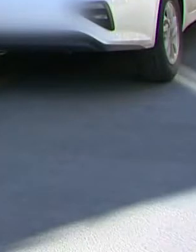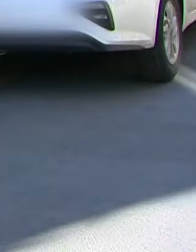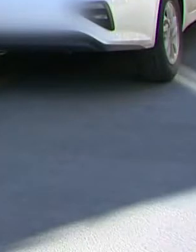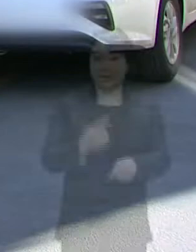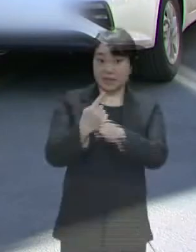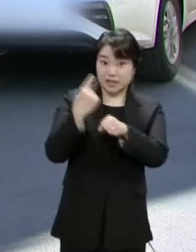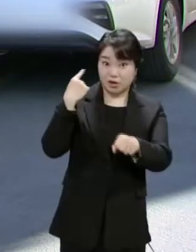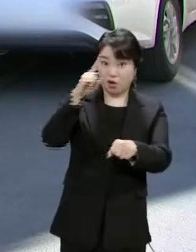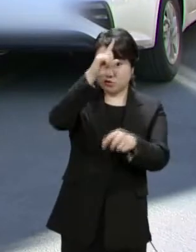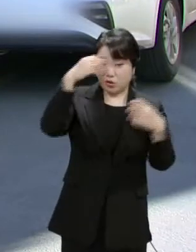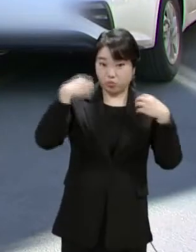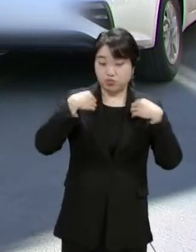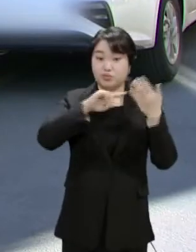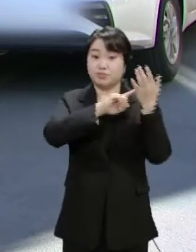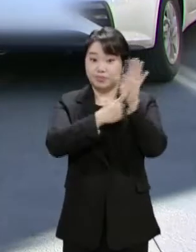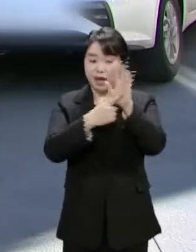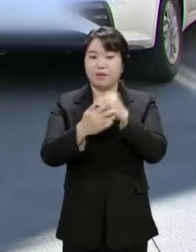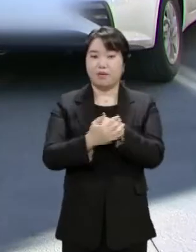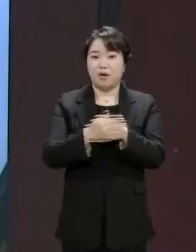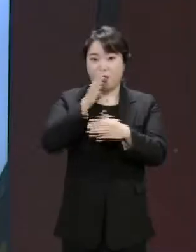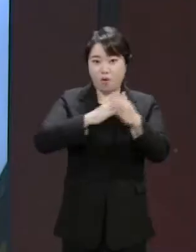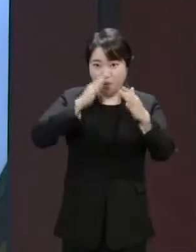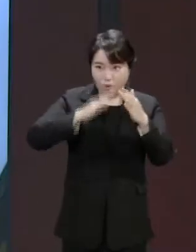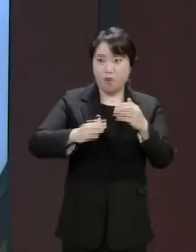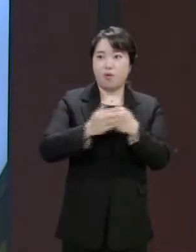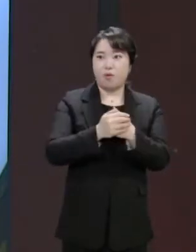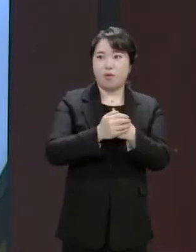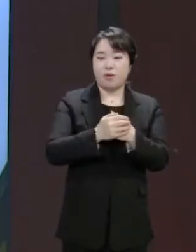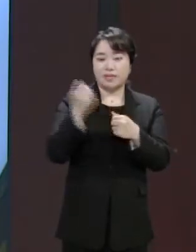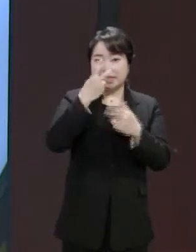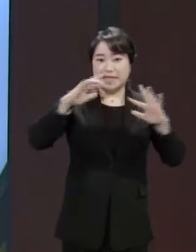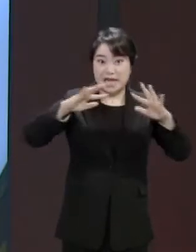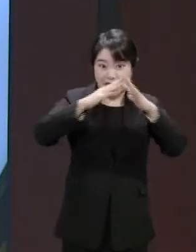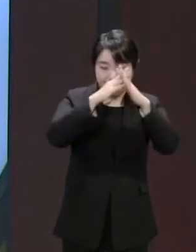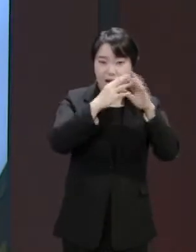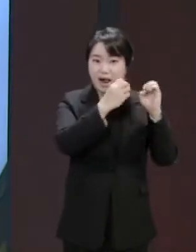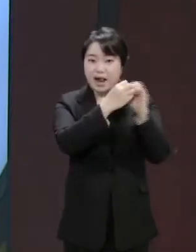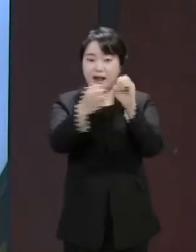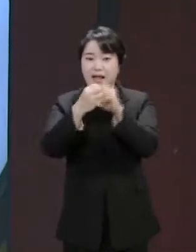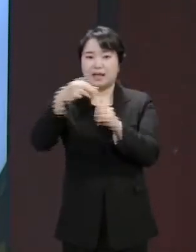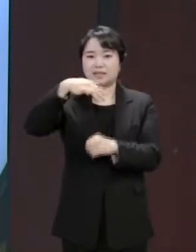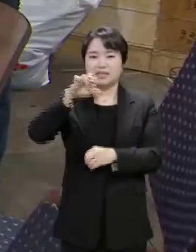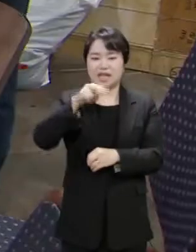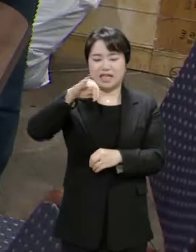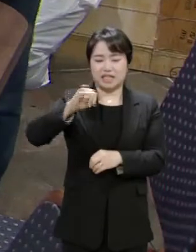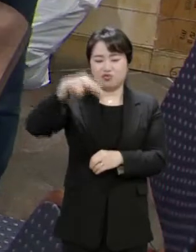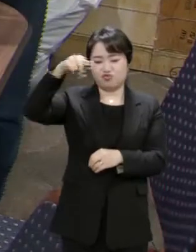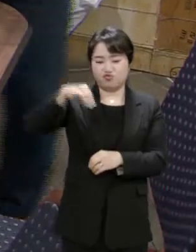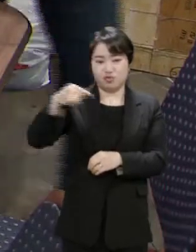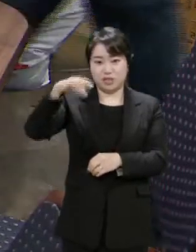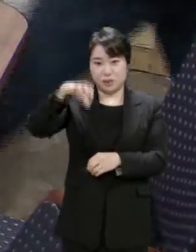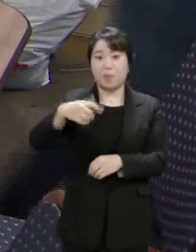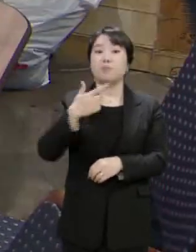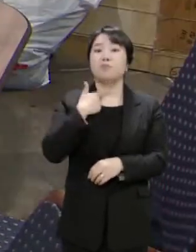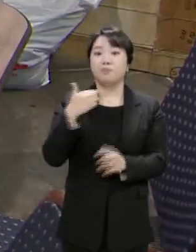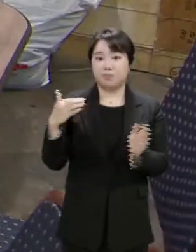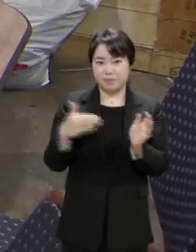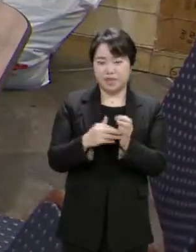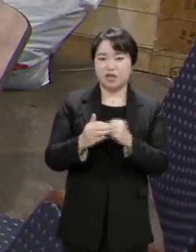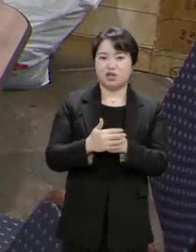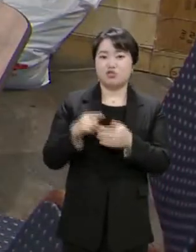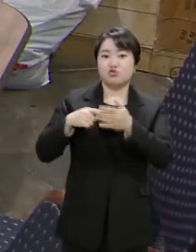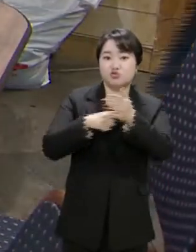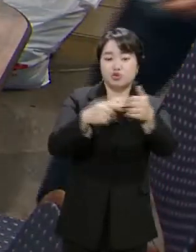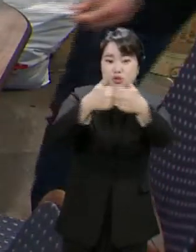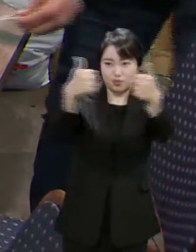지난해 정부 발표로 불기 시작한 공공재개발 바람은 창신 숭인동에도 불었습니다. 창신 공공재개발 추진위원회